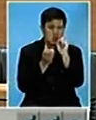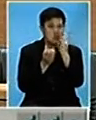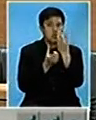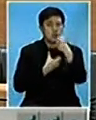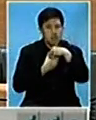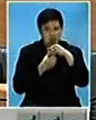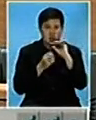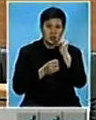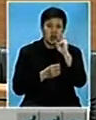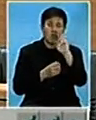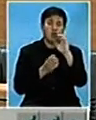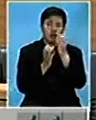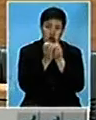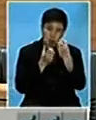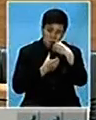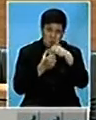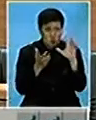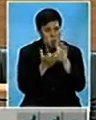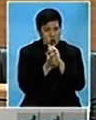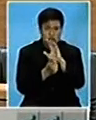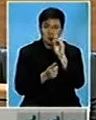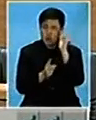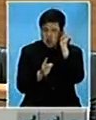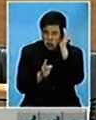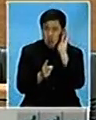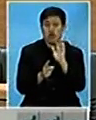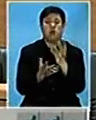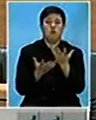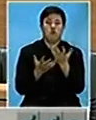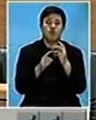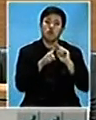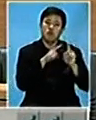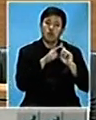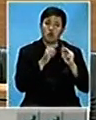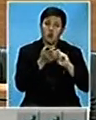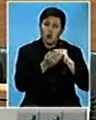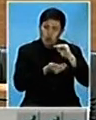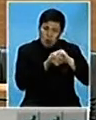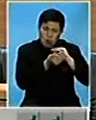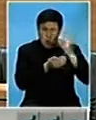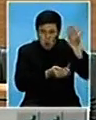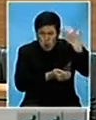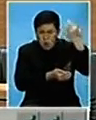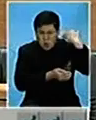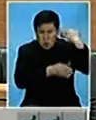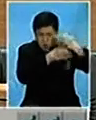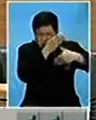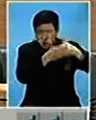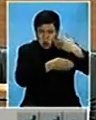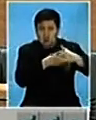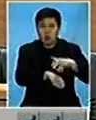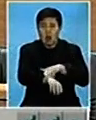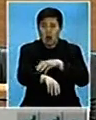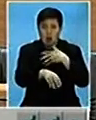มมีวัฒนธรรมและมีความเชื่อที่ได้สะสมกันมาเป็นเวลายาวนาน